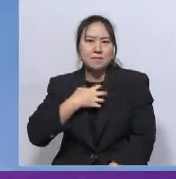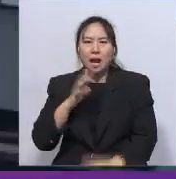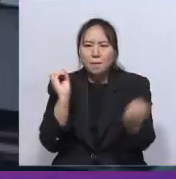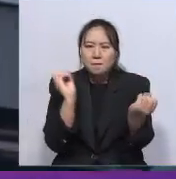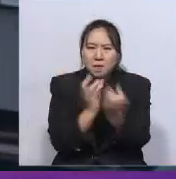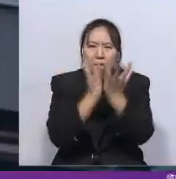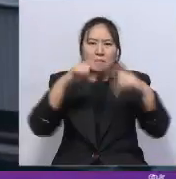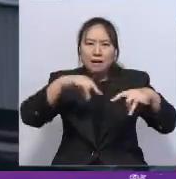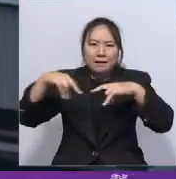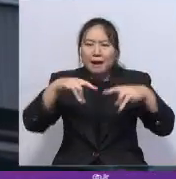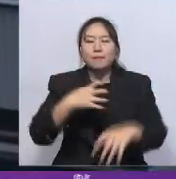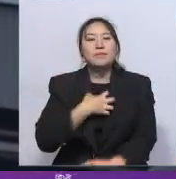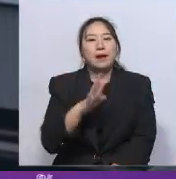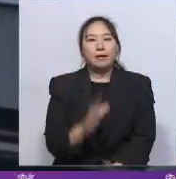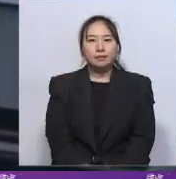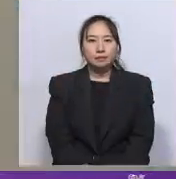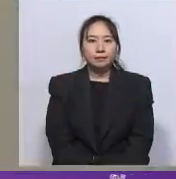ความขัดแย้งออกไปครับ